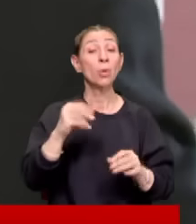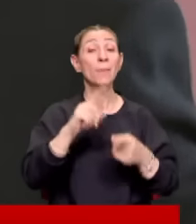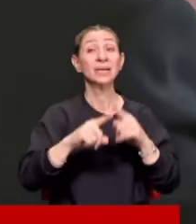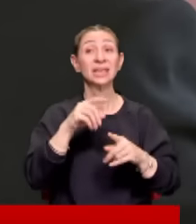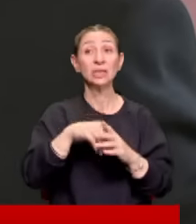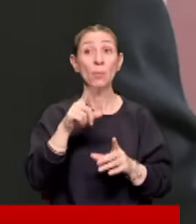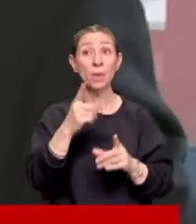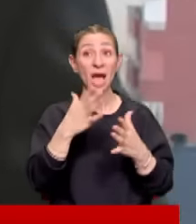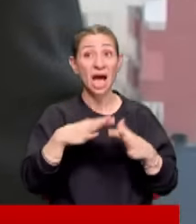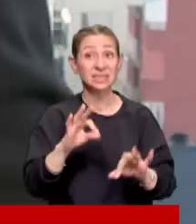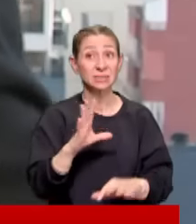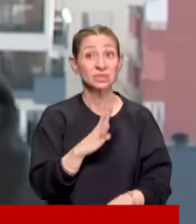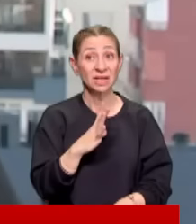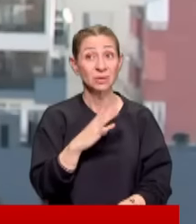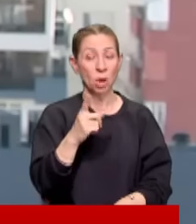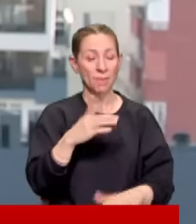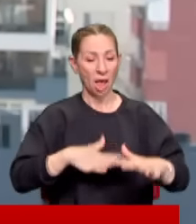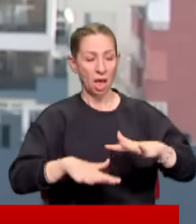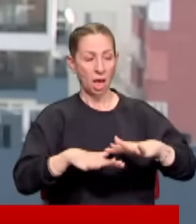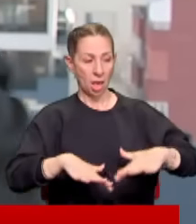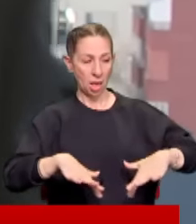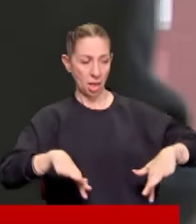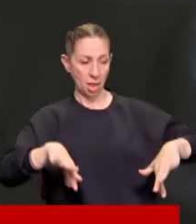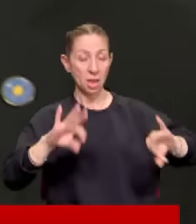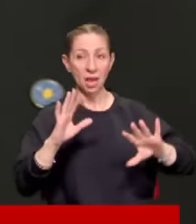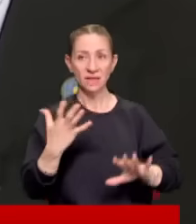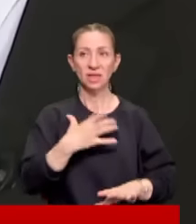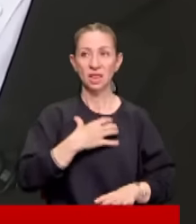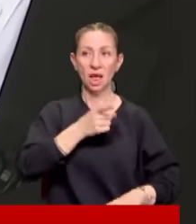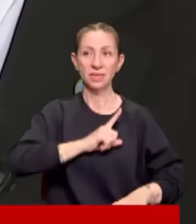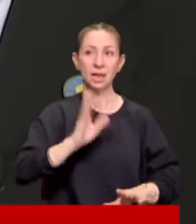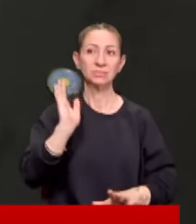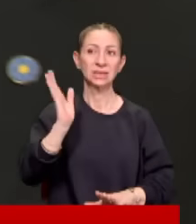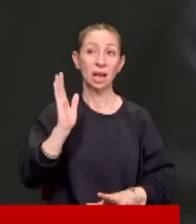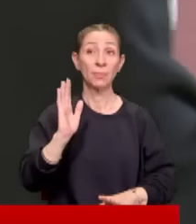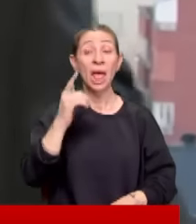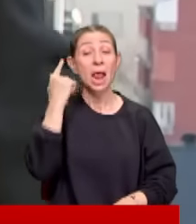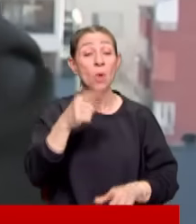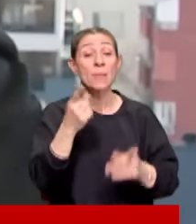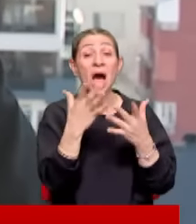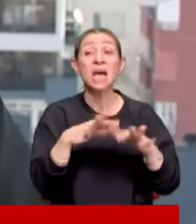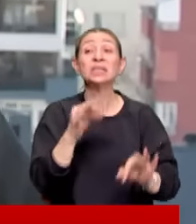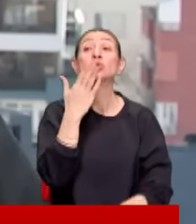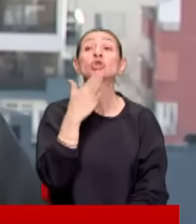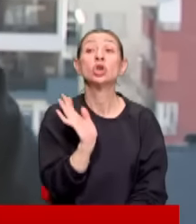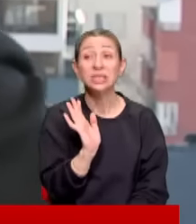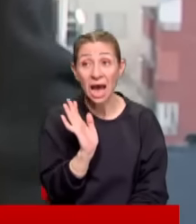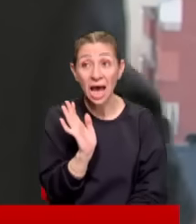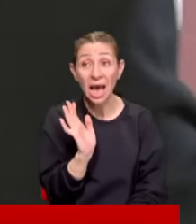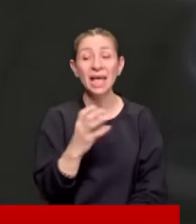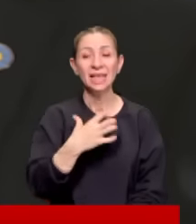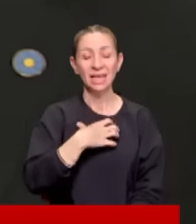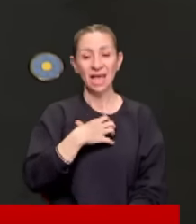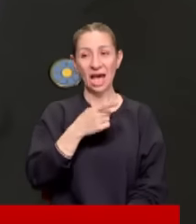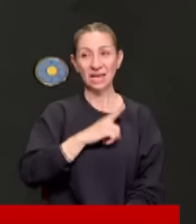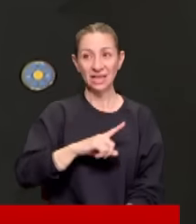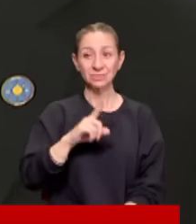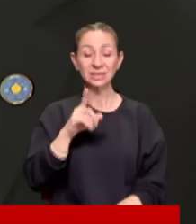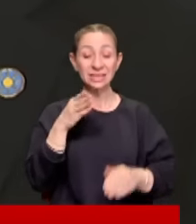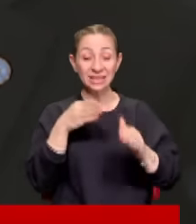Eğer böyle bir hazırlığımız varsa, böyle bir altyapımız varsa evet kendi adaylarımıza girelim. Eğer böyle bir hazırlığımız yoksa kendi adaylarımıza